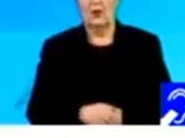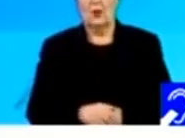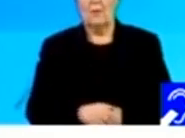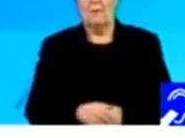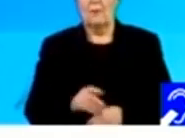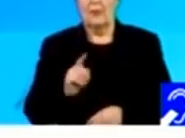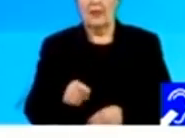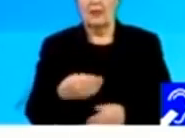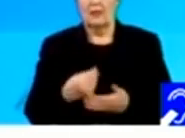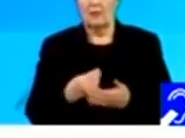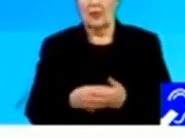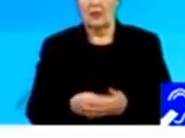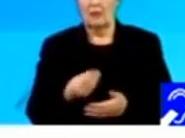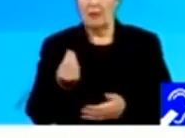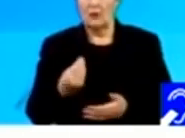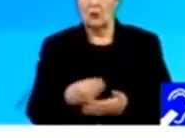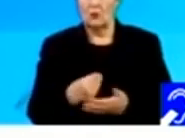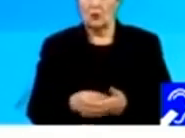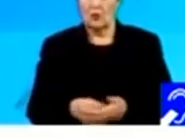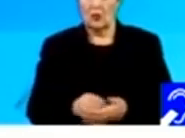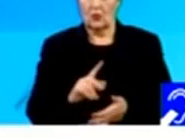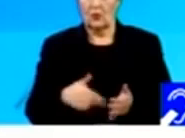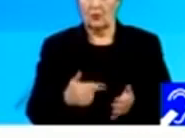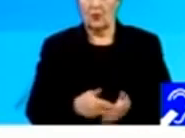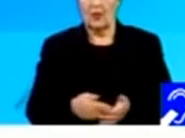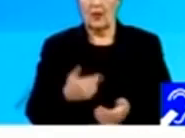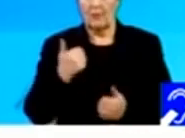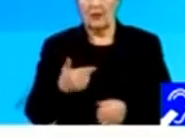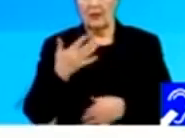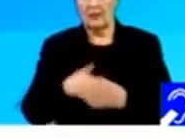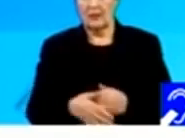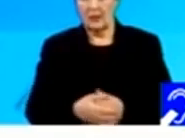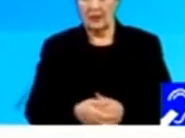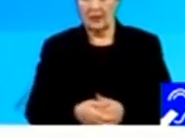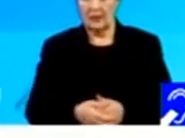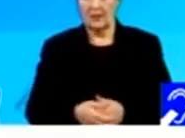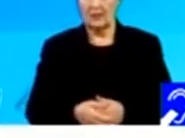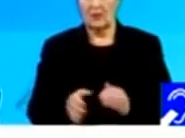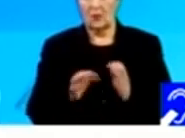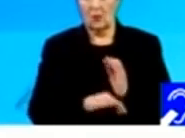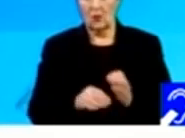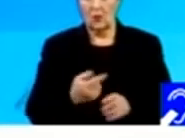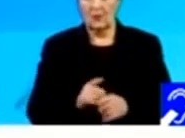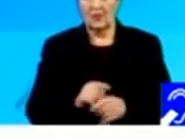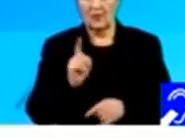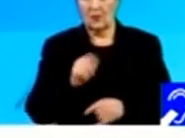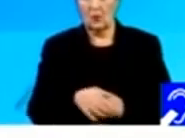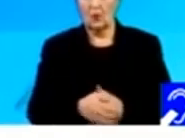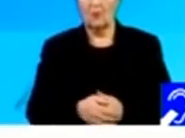risipește banul din bugetul municipal și, bineînțeles, aș fi instituit acolo, ceea ce voi face de acum încolo,